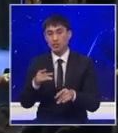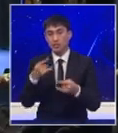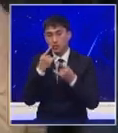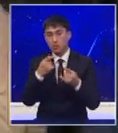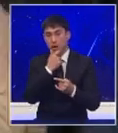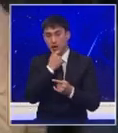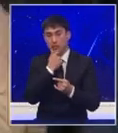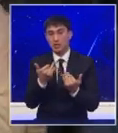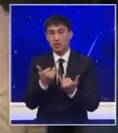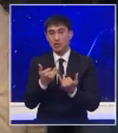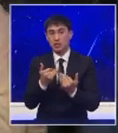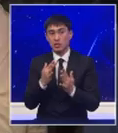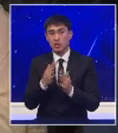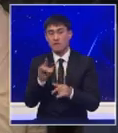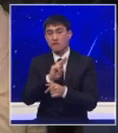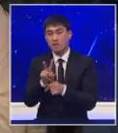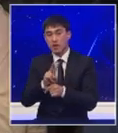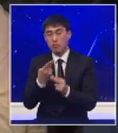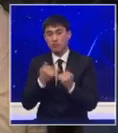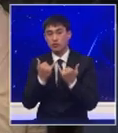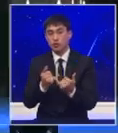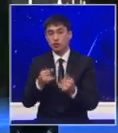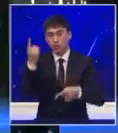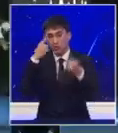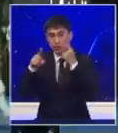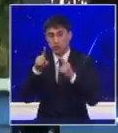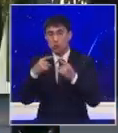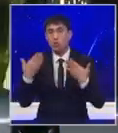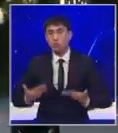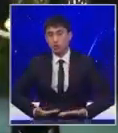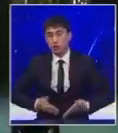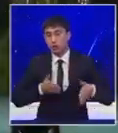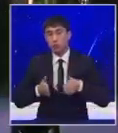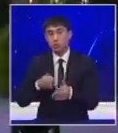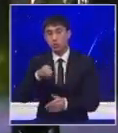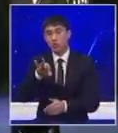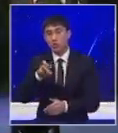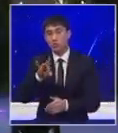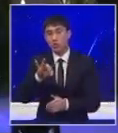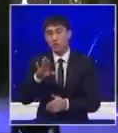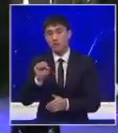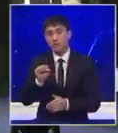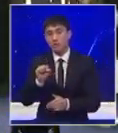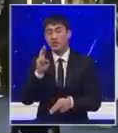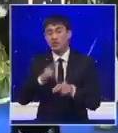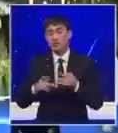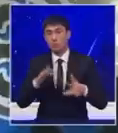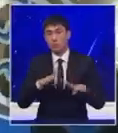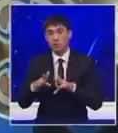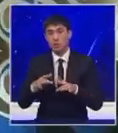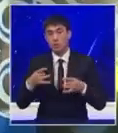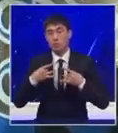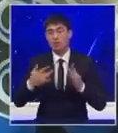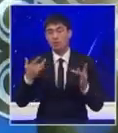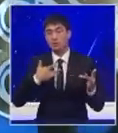также продемонстрировали небольшой фильм, посвященный творческому и жизненному пути Талгата Симбаева. Завершилось мероприятие